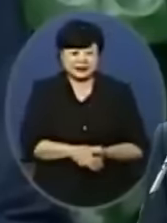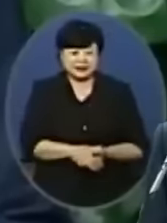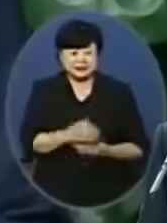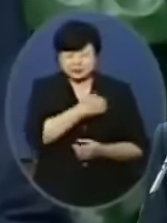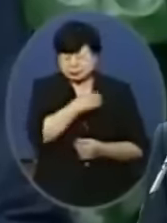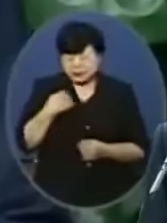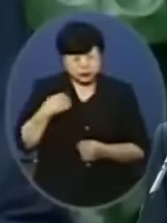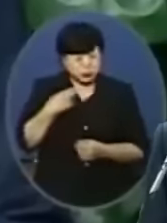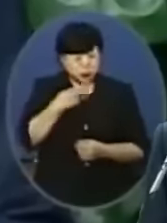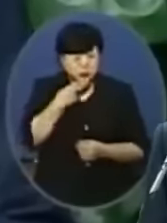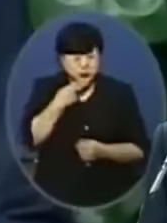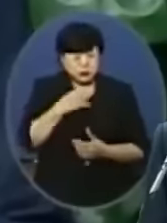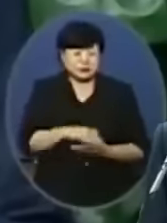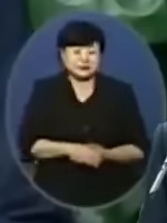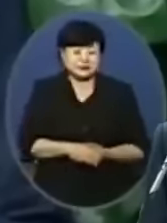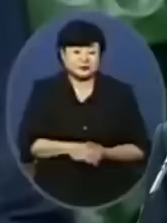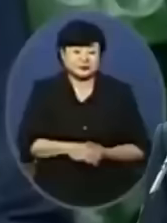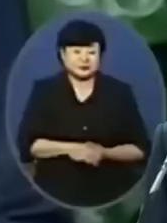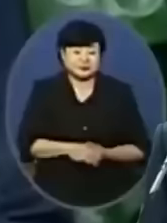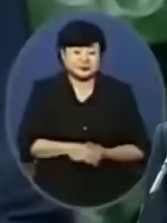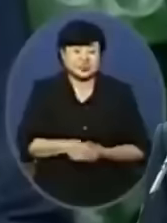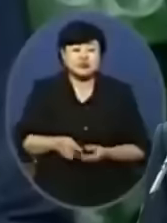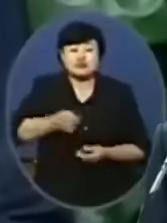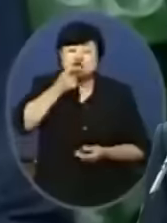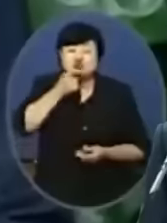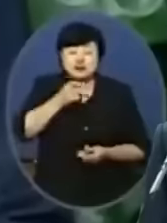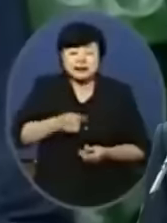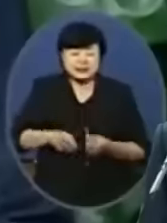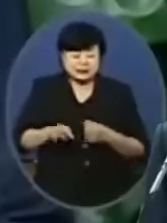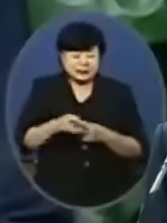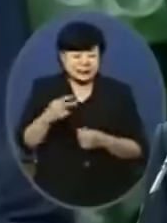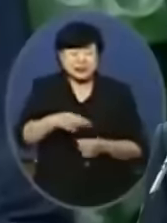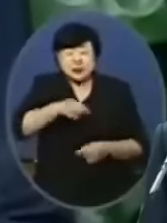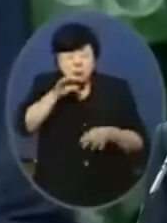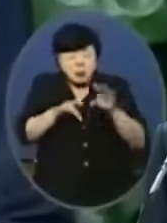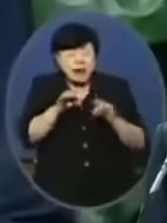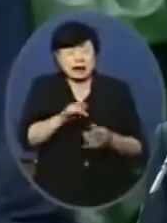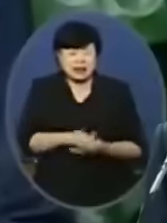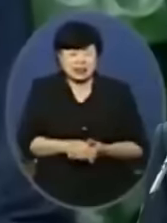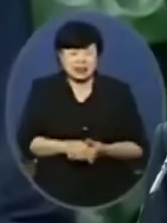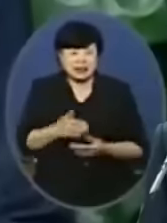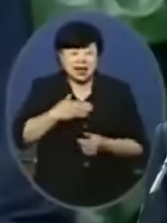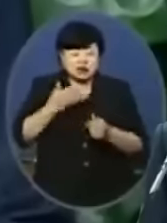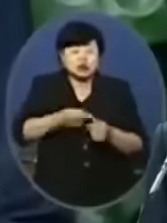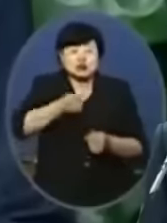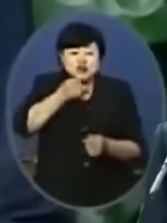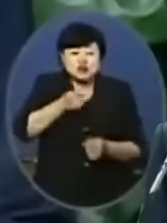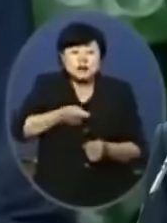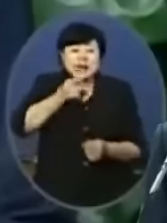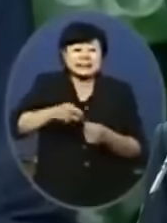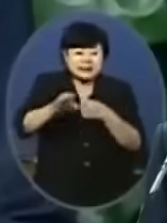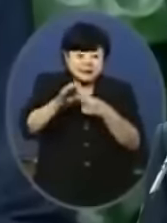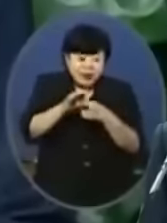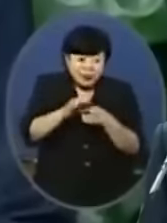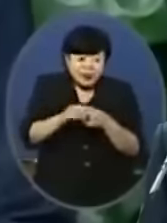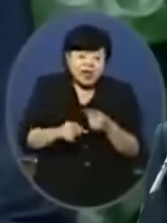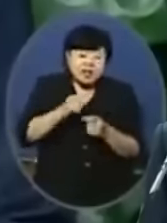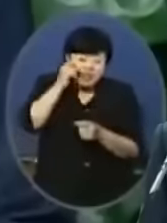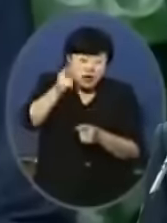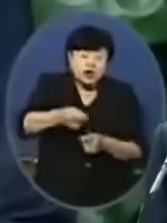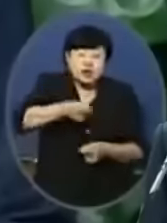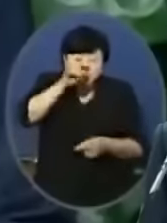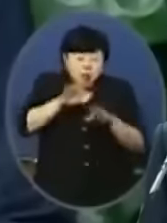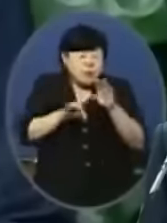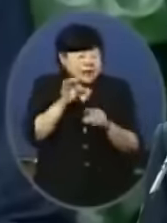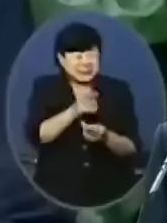그래도 만족이 없지. 이 물을 마시면 다시 목마르거니와 내가 주는 물을 마시면